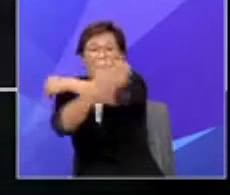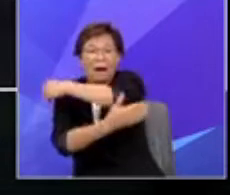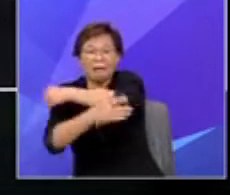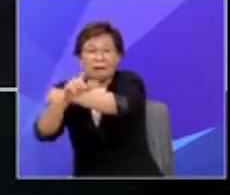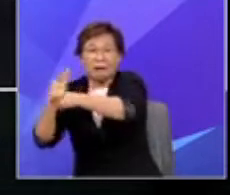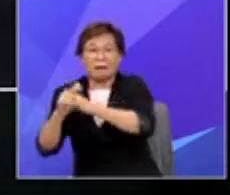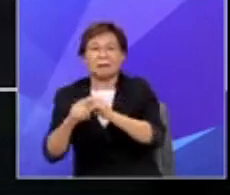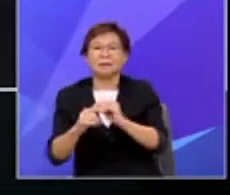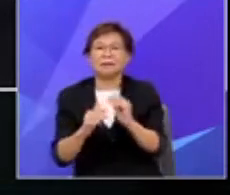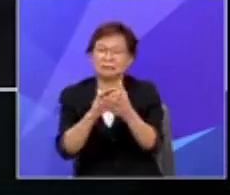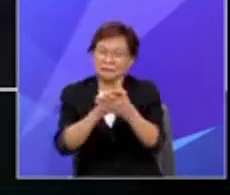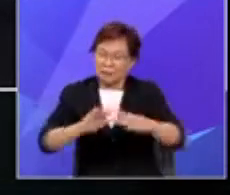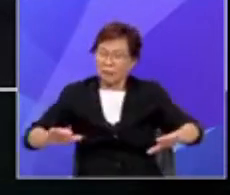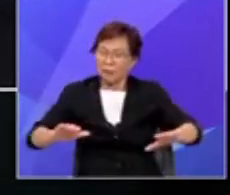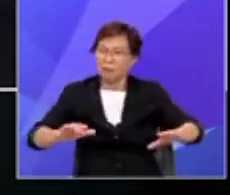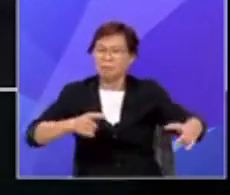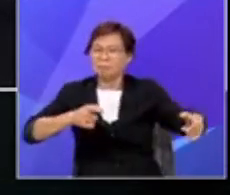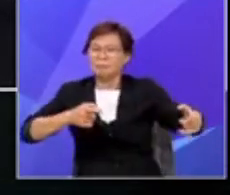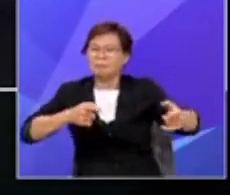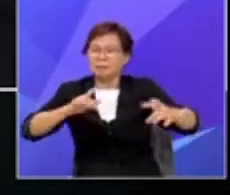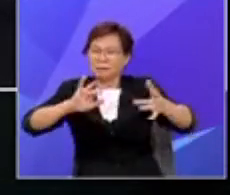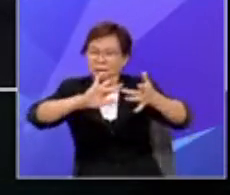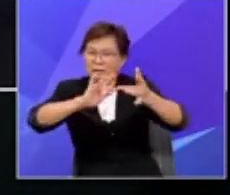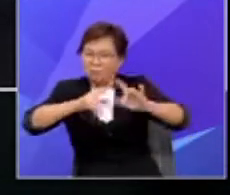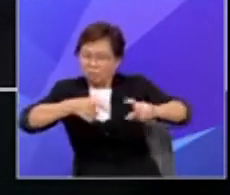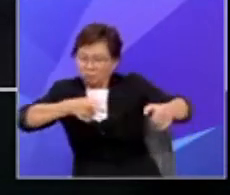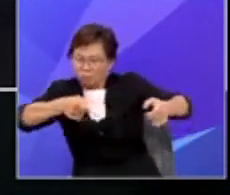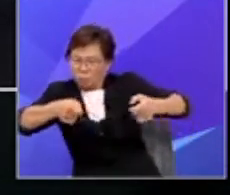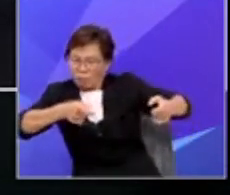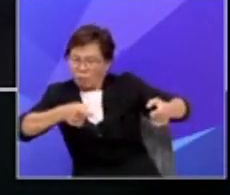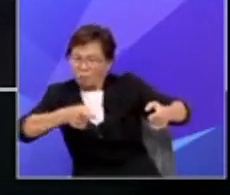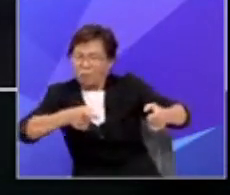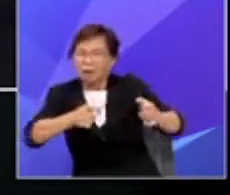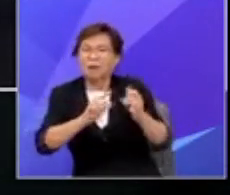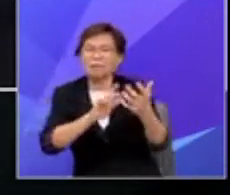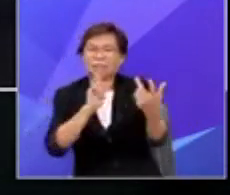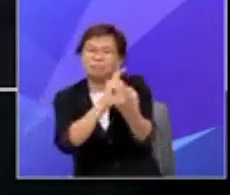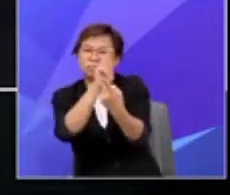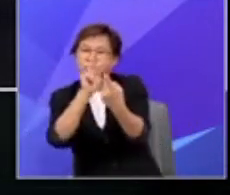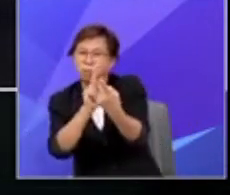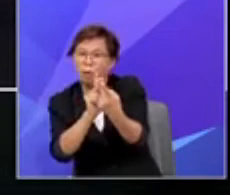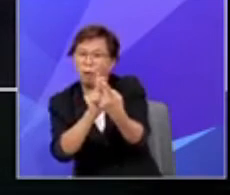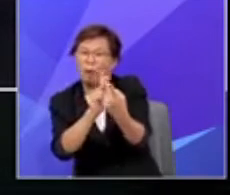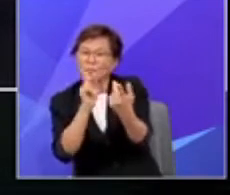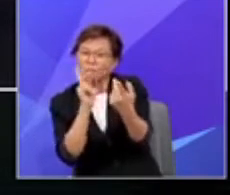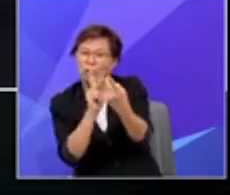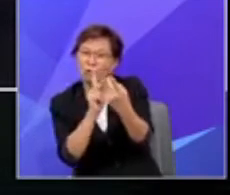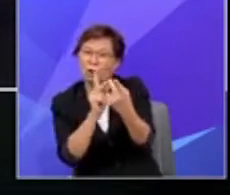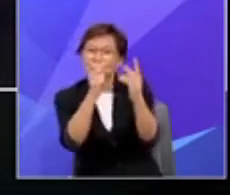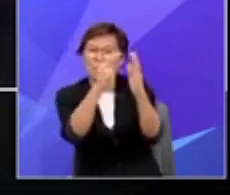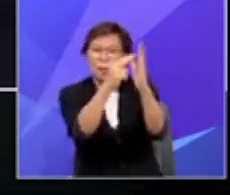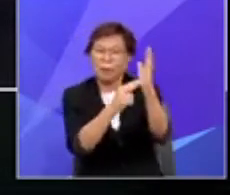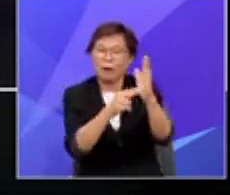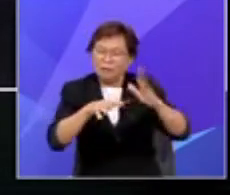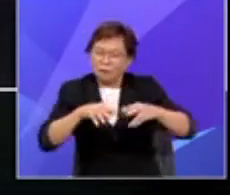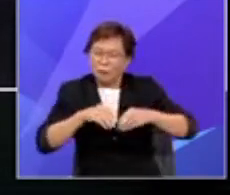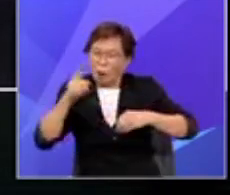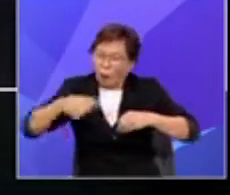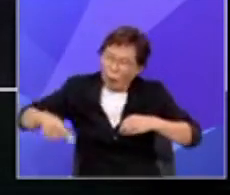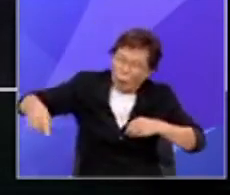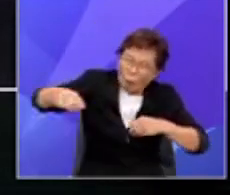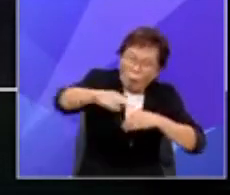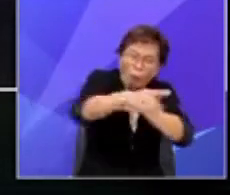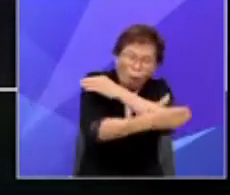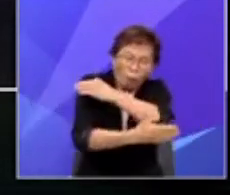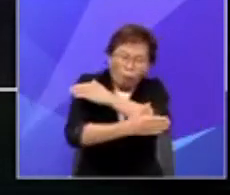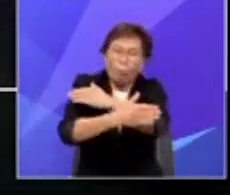diselaraskan dan mungkin bersesuaian dengan peraturan yang diterima ramlin Selain itu kerajaan